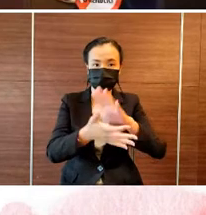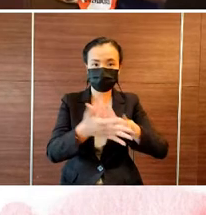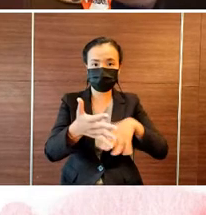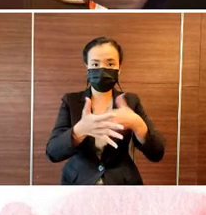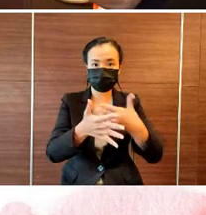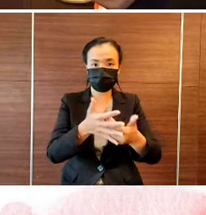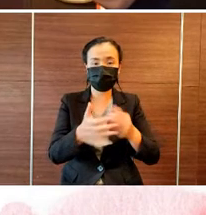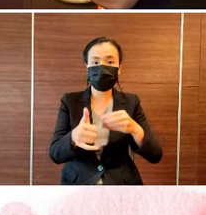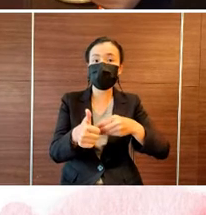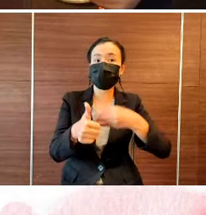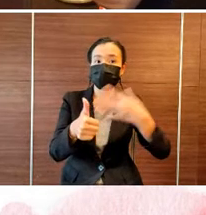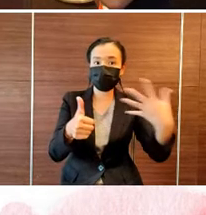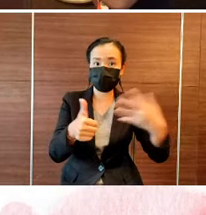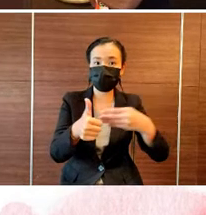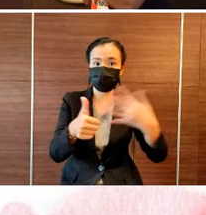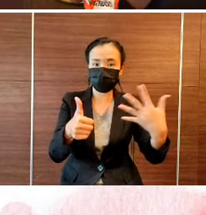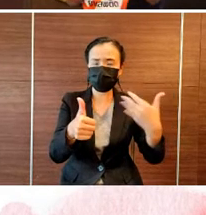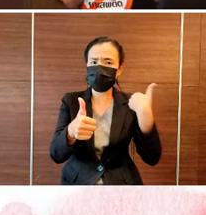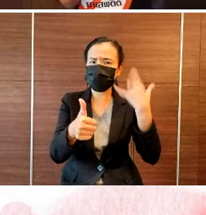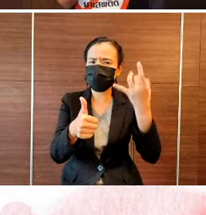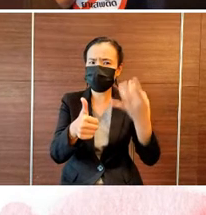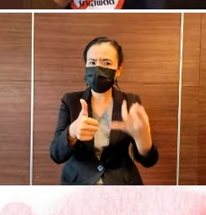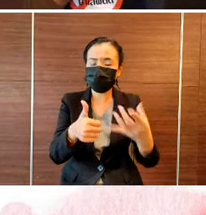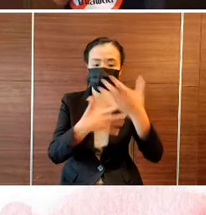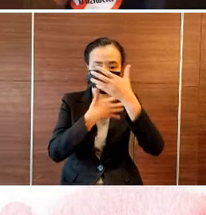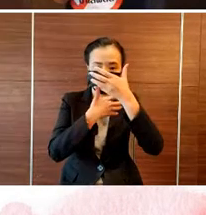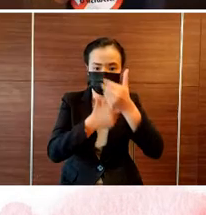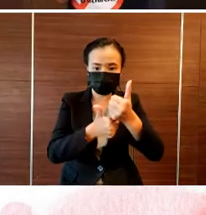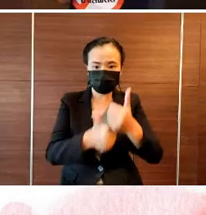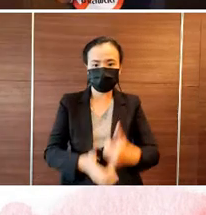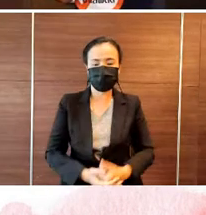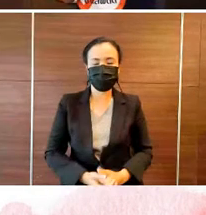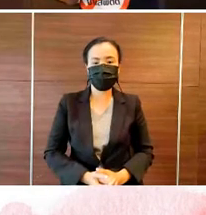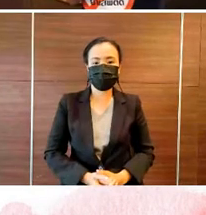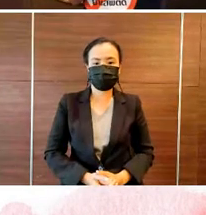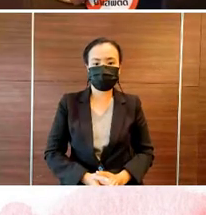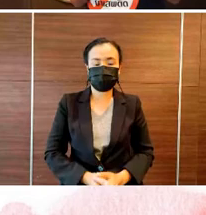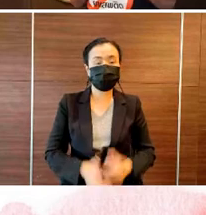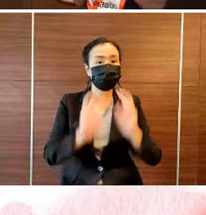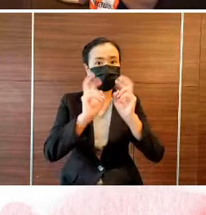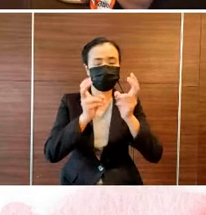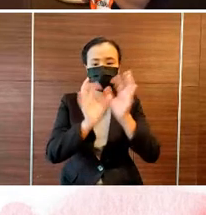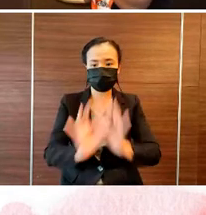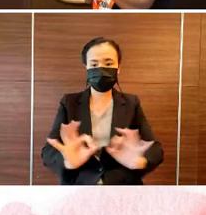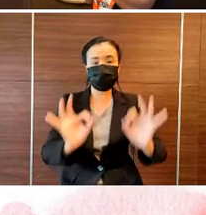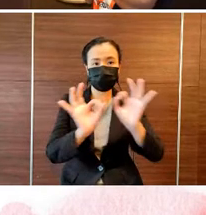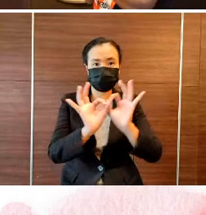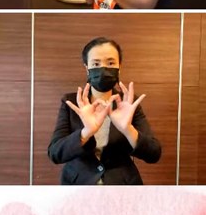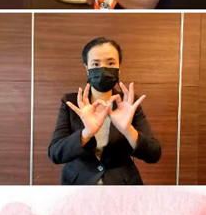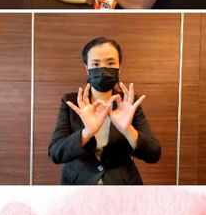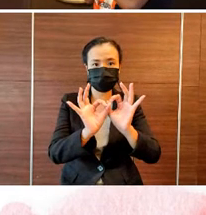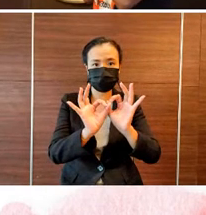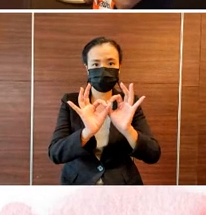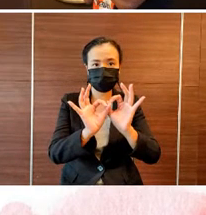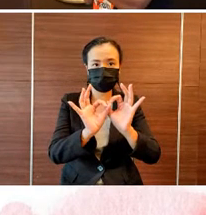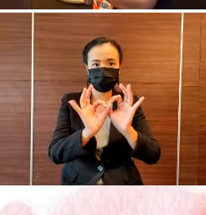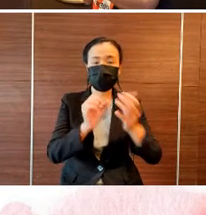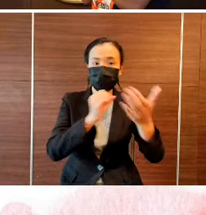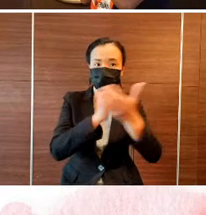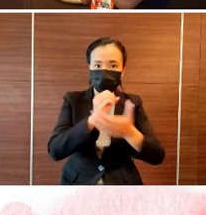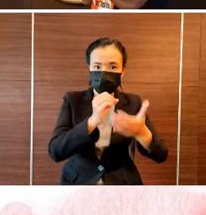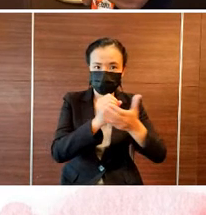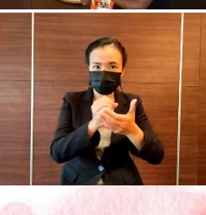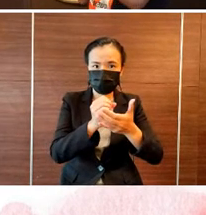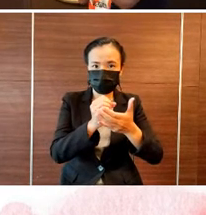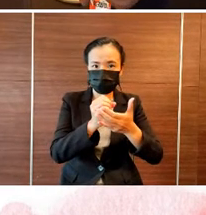ติเรื่องของความหลากหลายทางเพศกับยาเสพติดนะคะมีอะไรที่น่าสนใจเขาบอกว่าปัจจัยที่ทำให้คนใช้เคมเซ็กส์เนาะทำให้คนที่มีความหลากหลาย